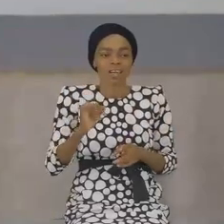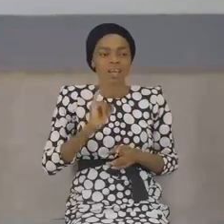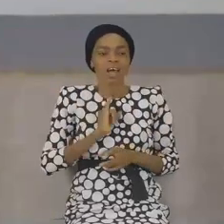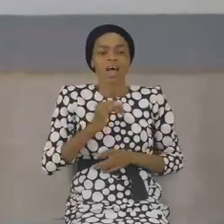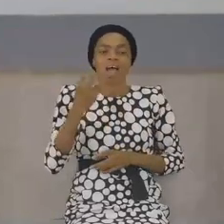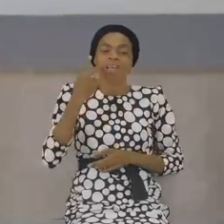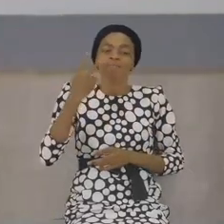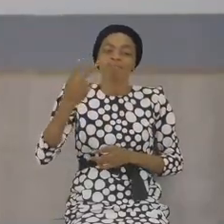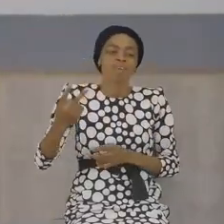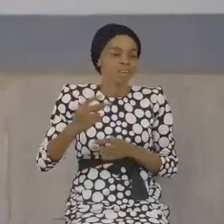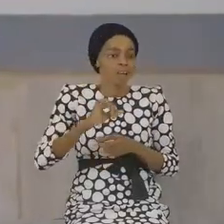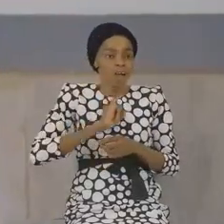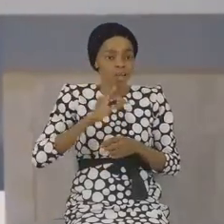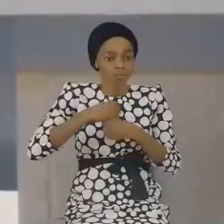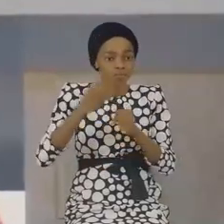Et